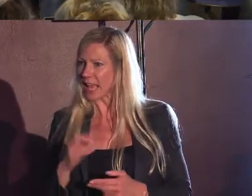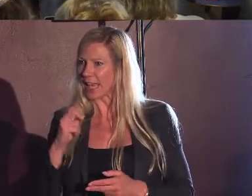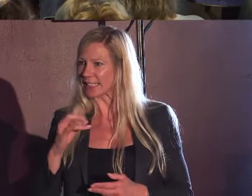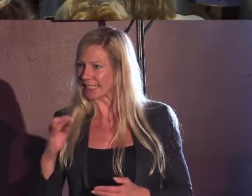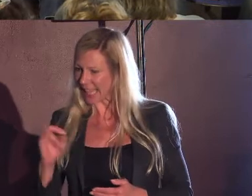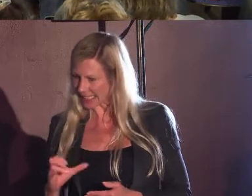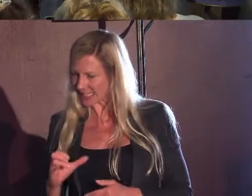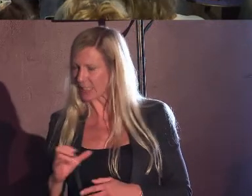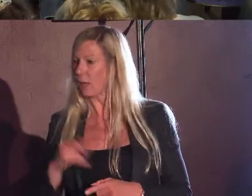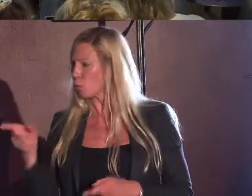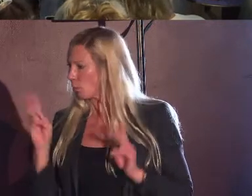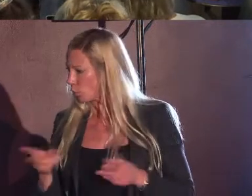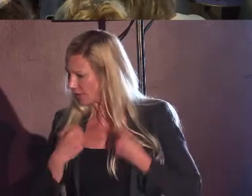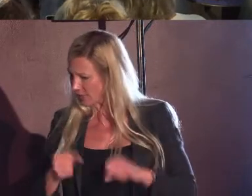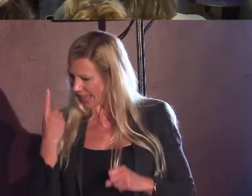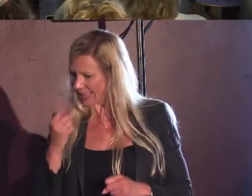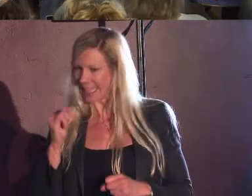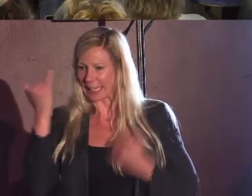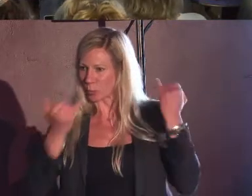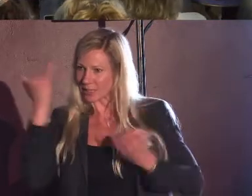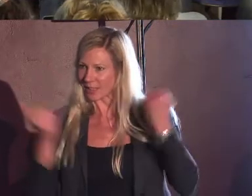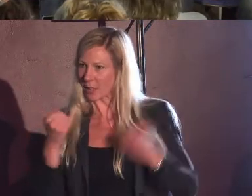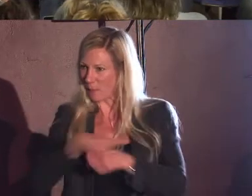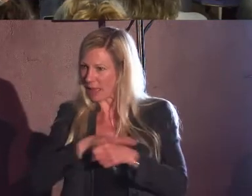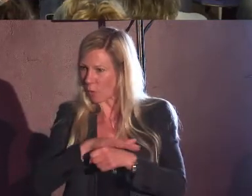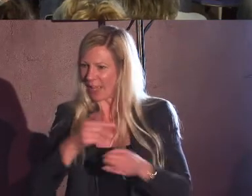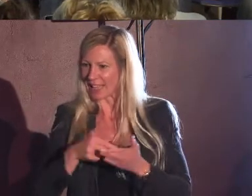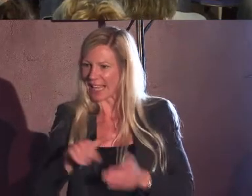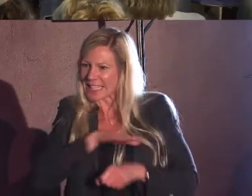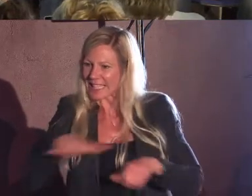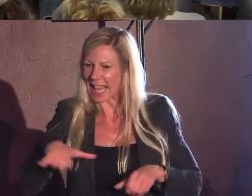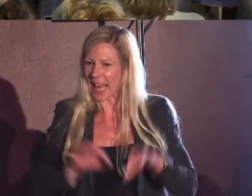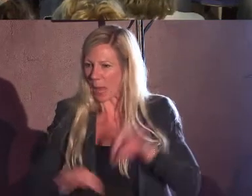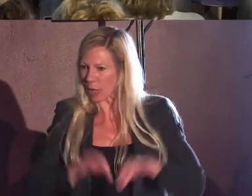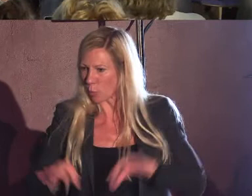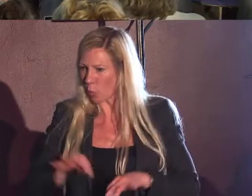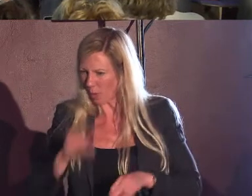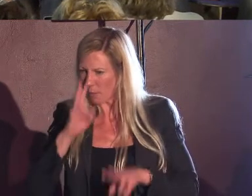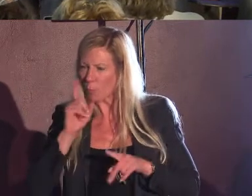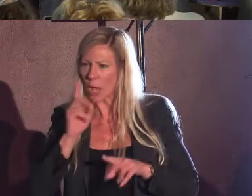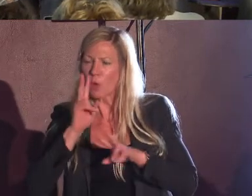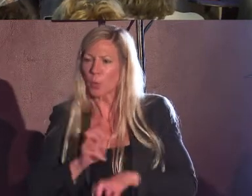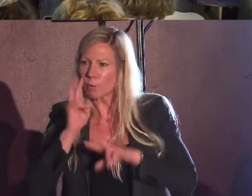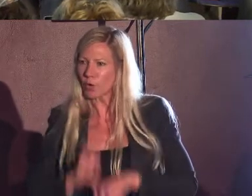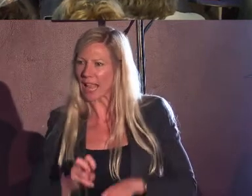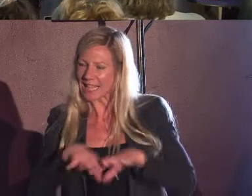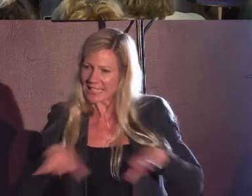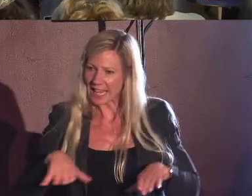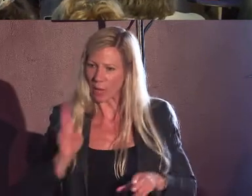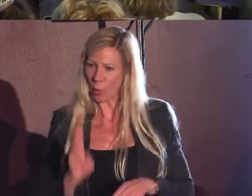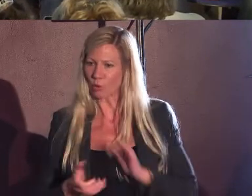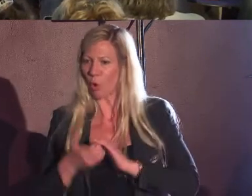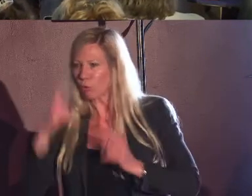Du driver även en innovativ plattform som heter Scenlaboratoriet, där man utforskar gränsen mellan scenkonst, teknologi och